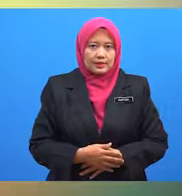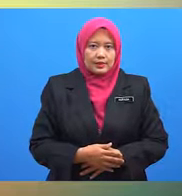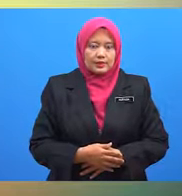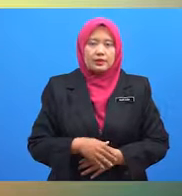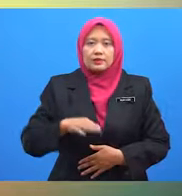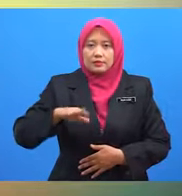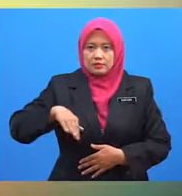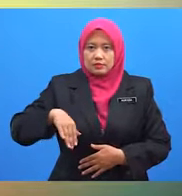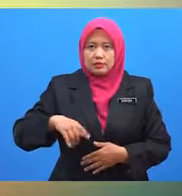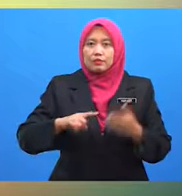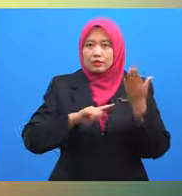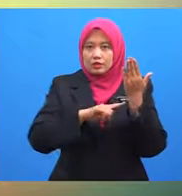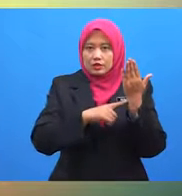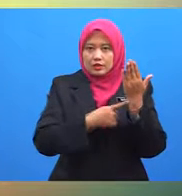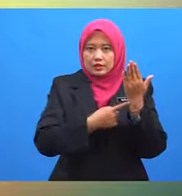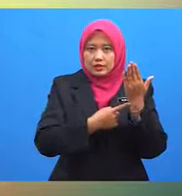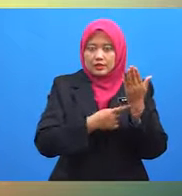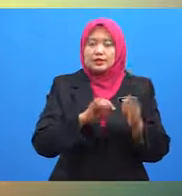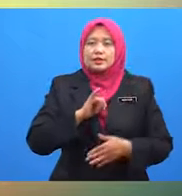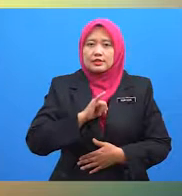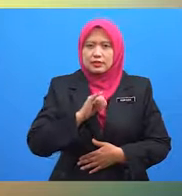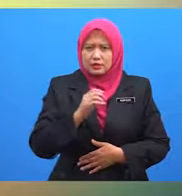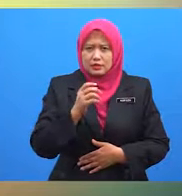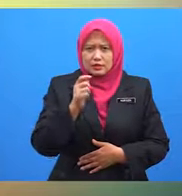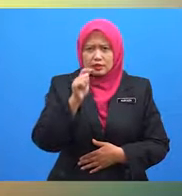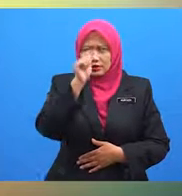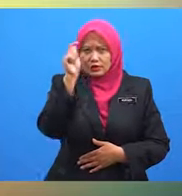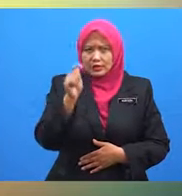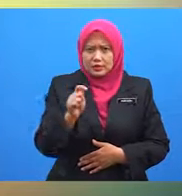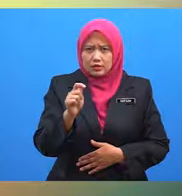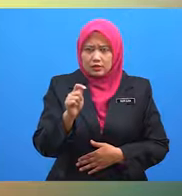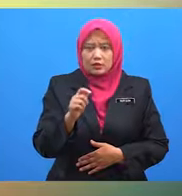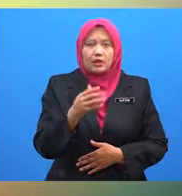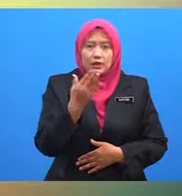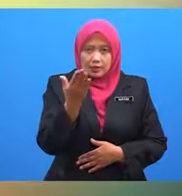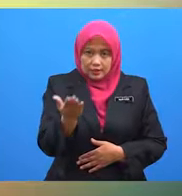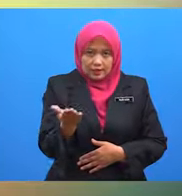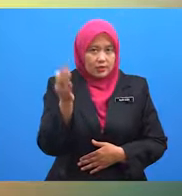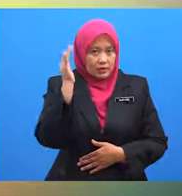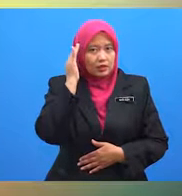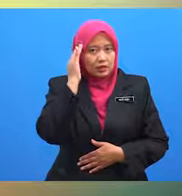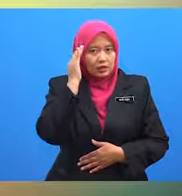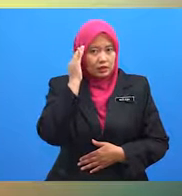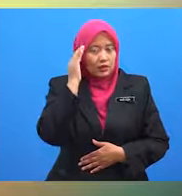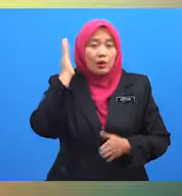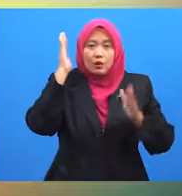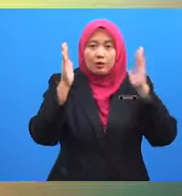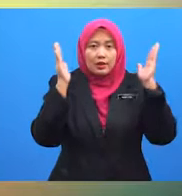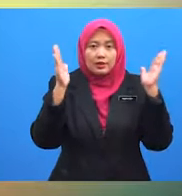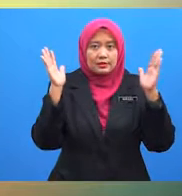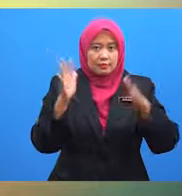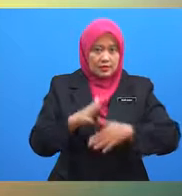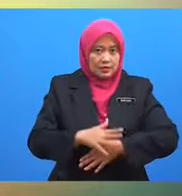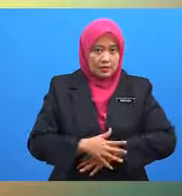bertanya kepada pelajar semua. Pernahkah pelajar-pelajar mengetahui tentang Bahasa Melayu